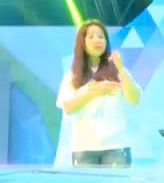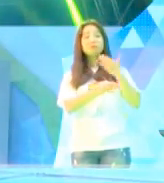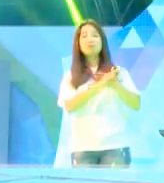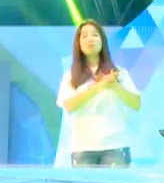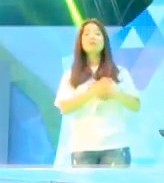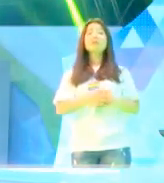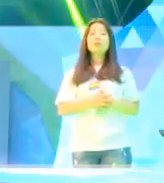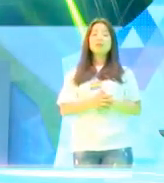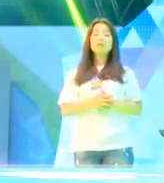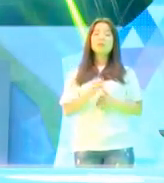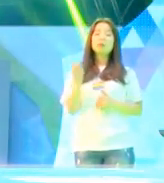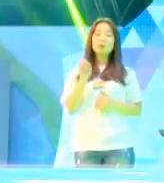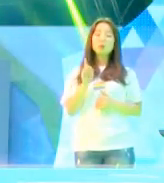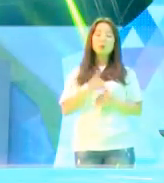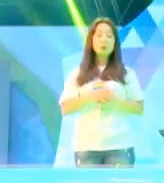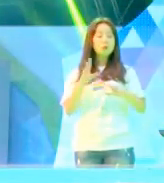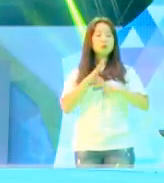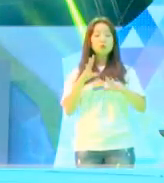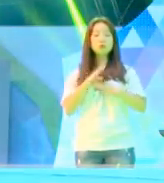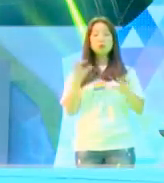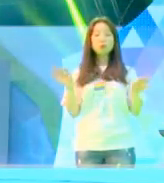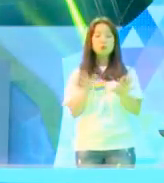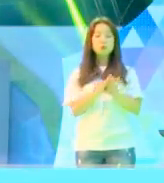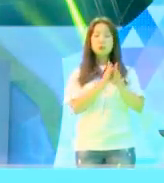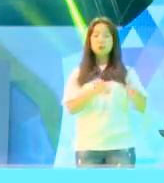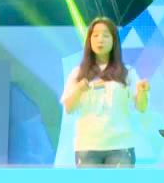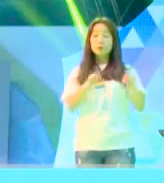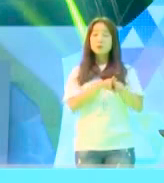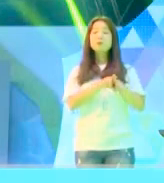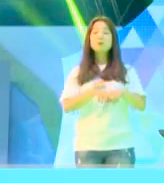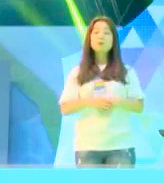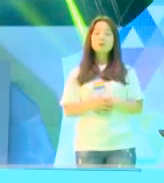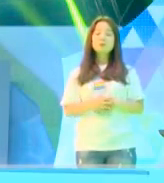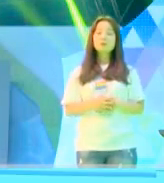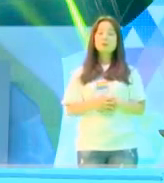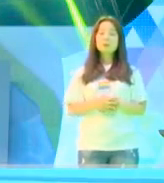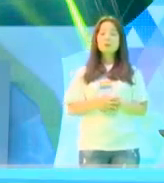있다면 모두 무섭지 않아.